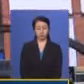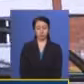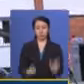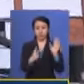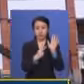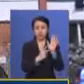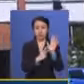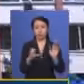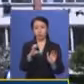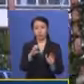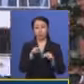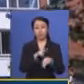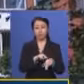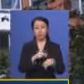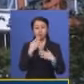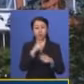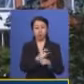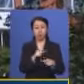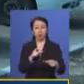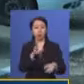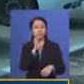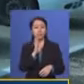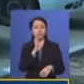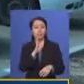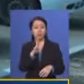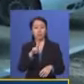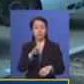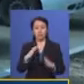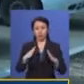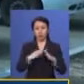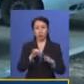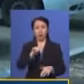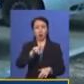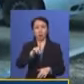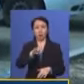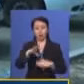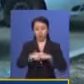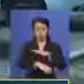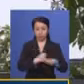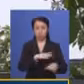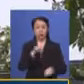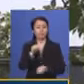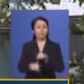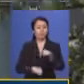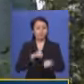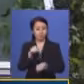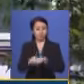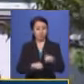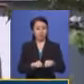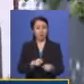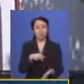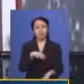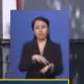7 сентября в полицию обратилась горожанка. Из подъезда ее дома по улице Ауэзова украден велосипед «Стернвега» стоимостью 45